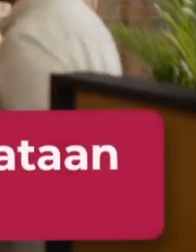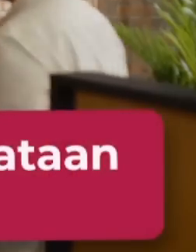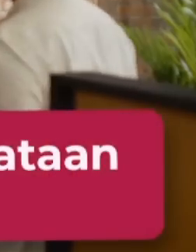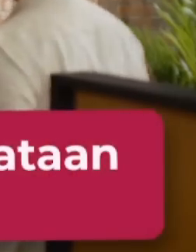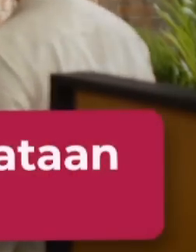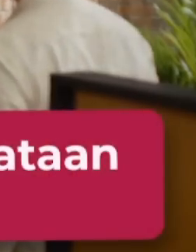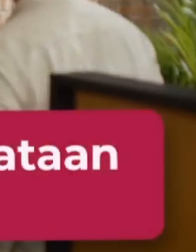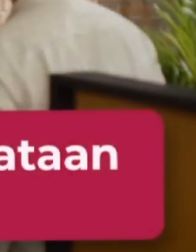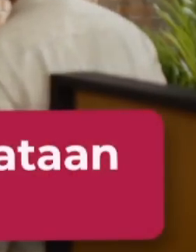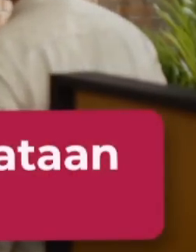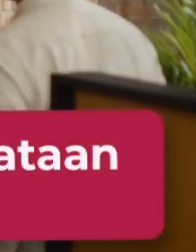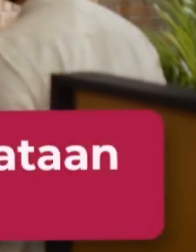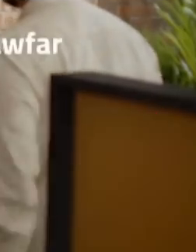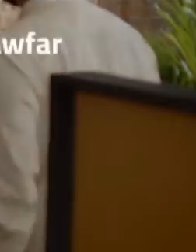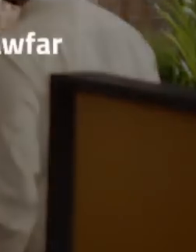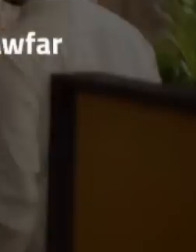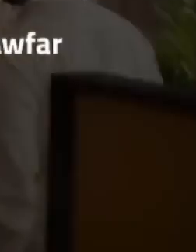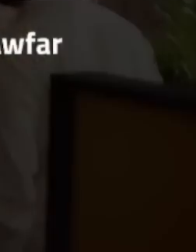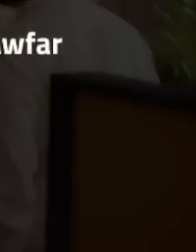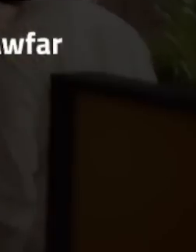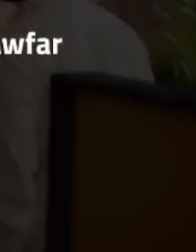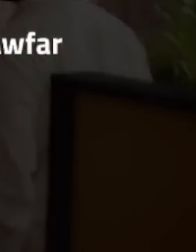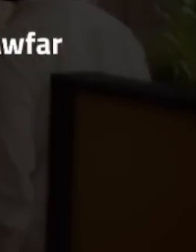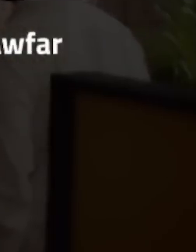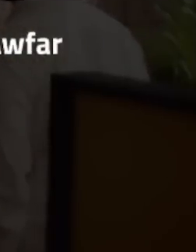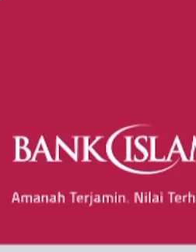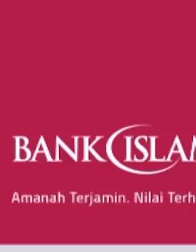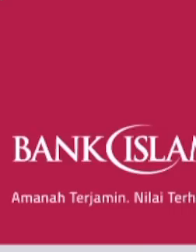Jadikan impian anda kenyataan dengan Al Alpha.